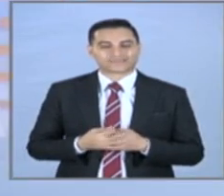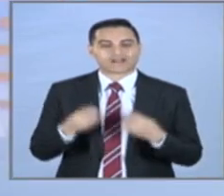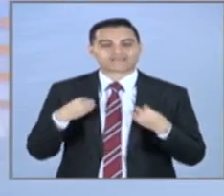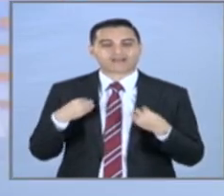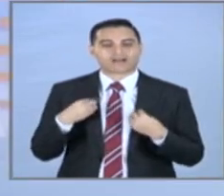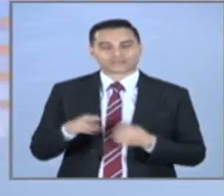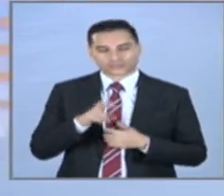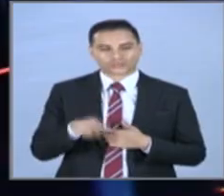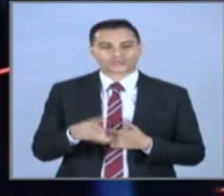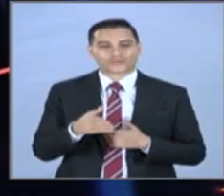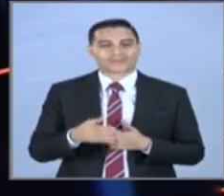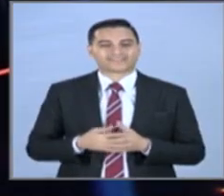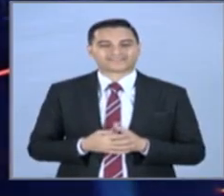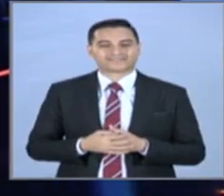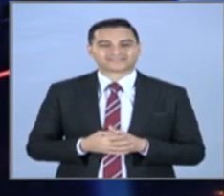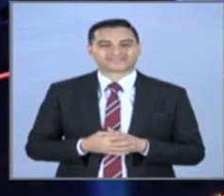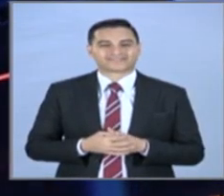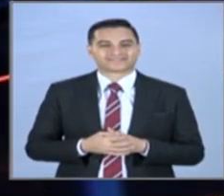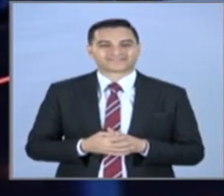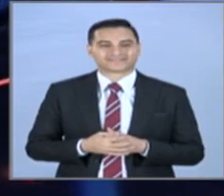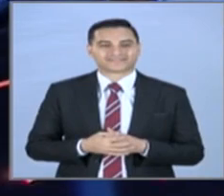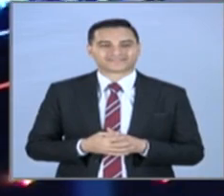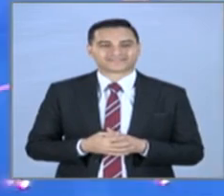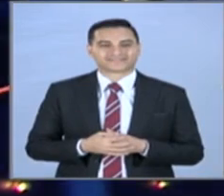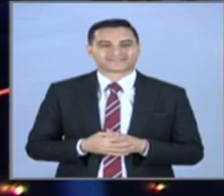رياضة والسؤال هو